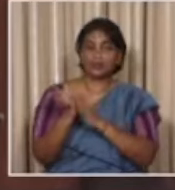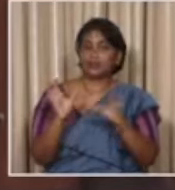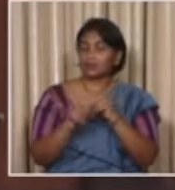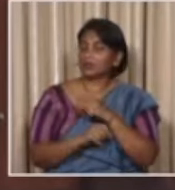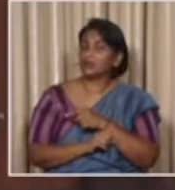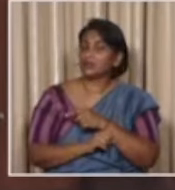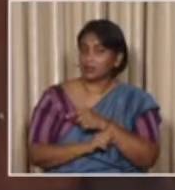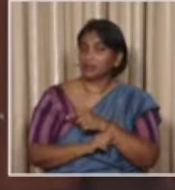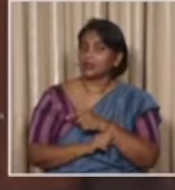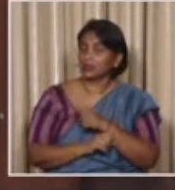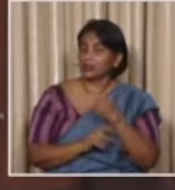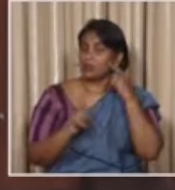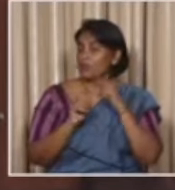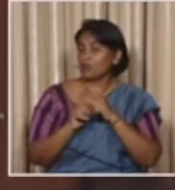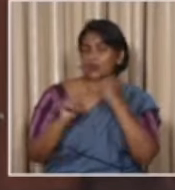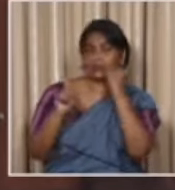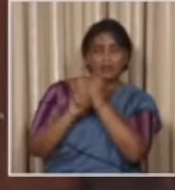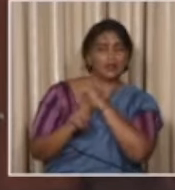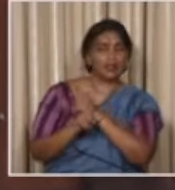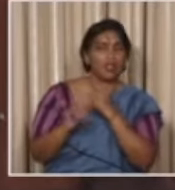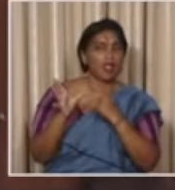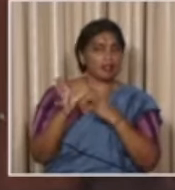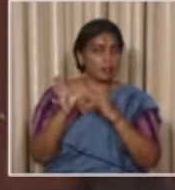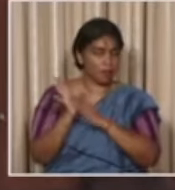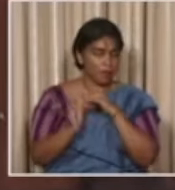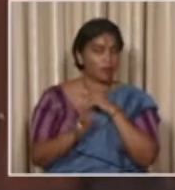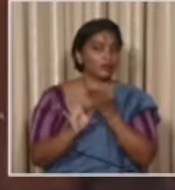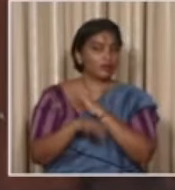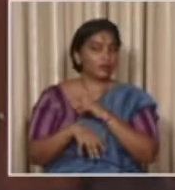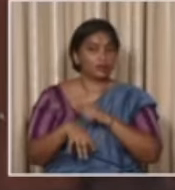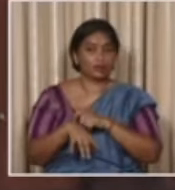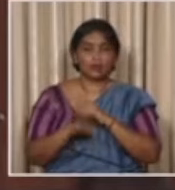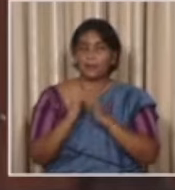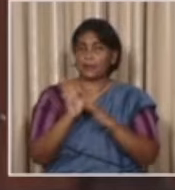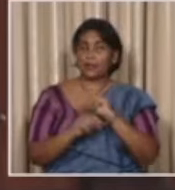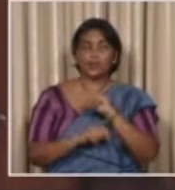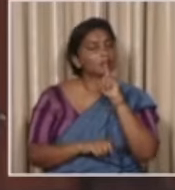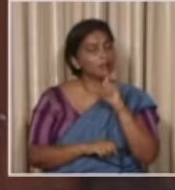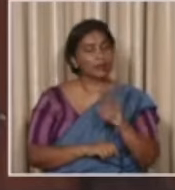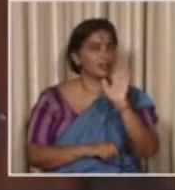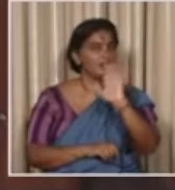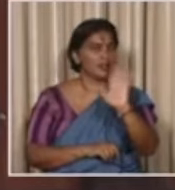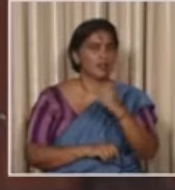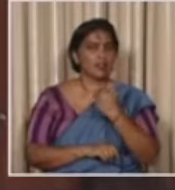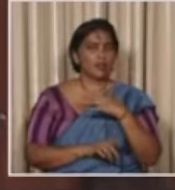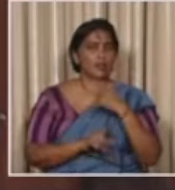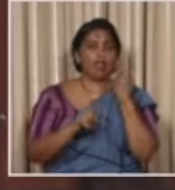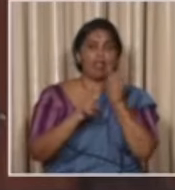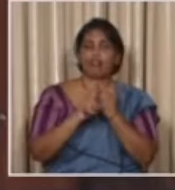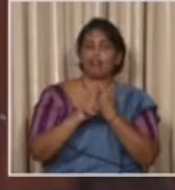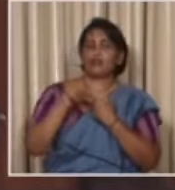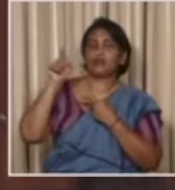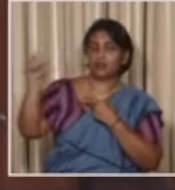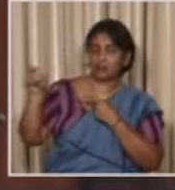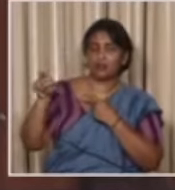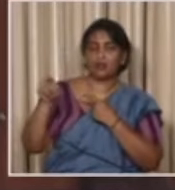අරහා මේ පිළිබඳව චෝදනා ලක් කරන මේ අසාද් මෞලානා ඒ අවස්ථාවේ ප්‍රෙස් මීට් එකක් තියලා කියනවා, නෑ මේක කරේ කරුණා කියලා. දැන්